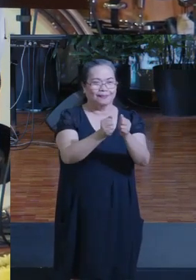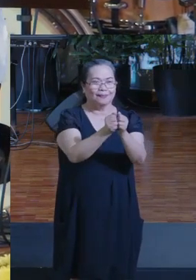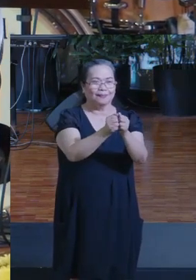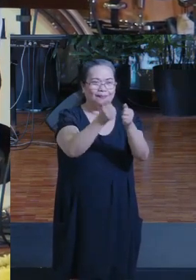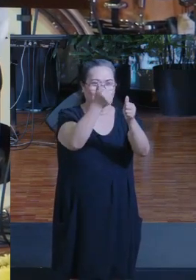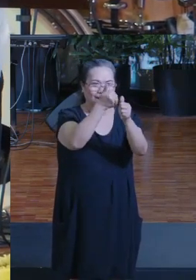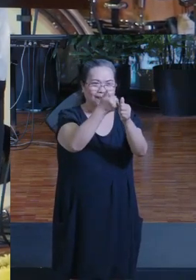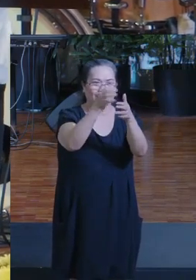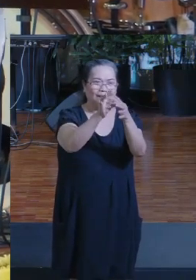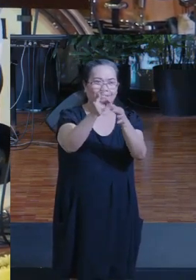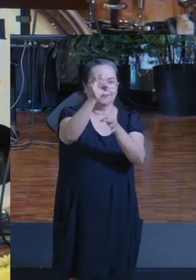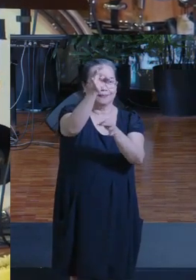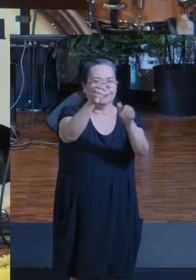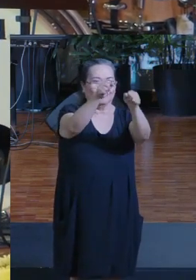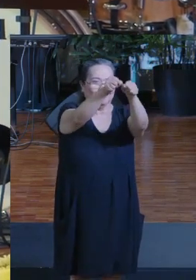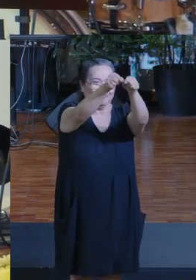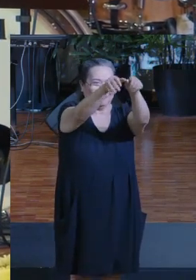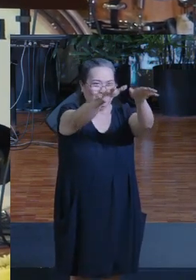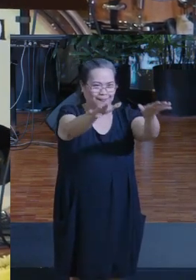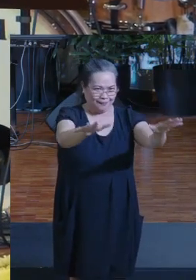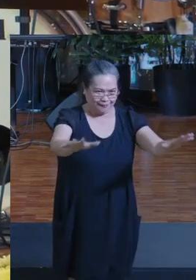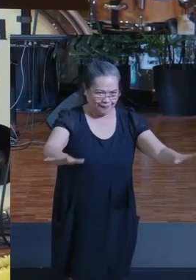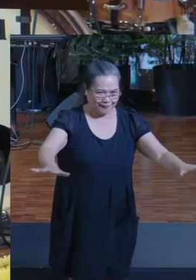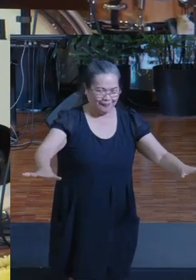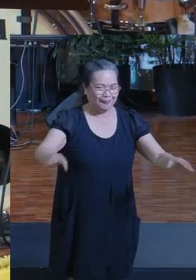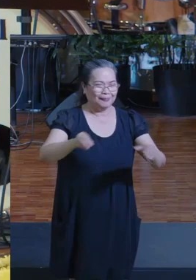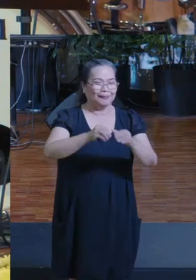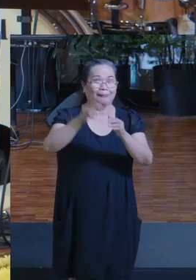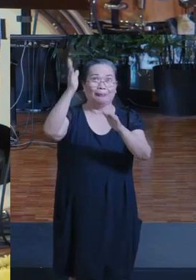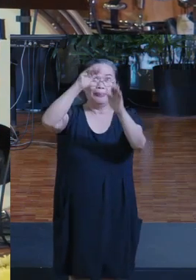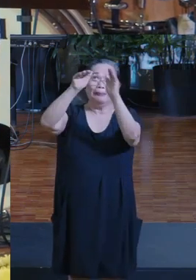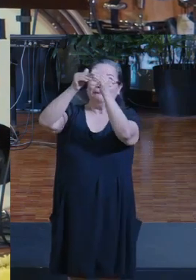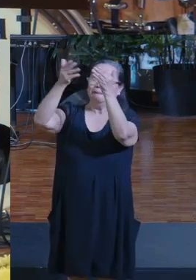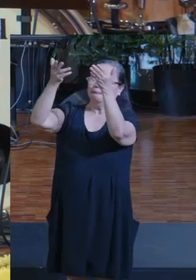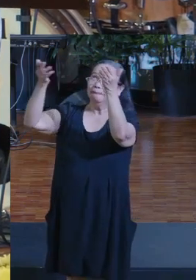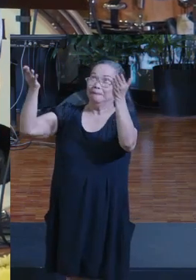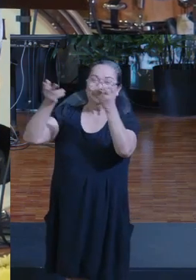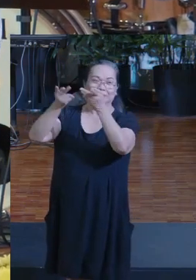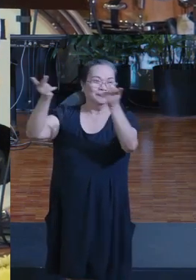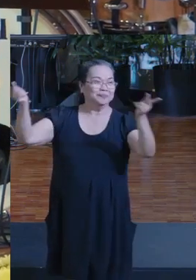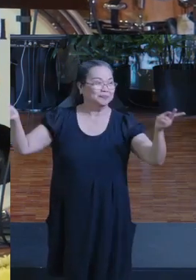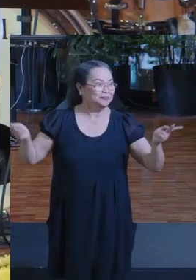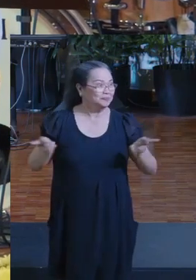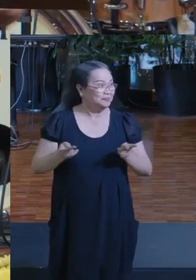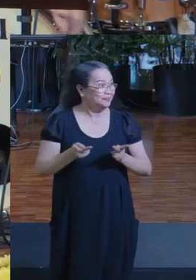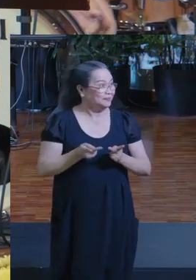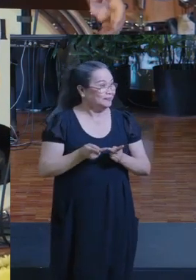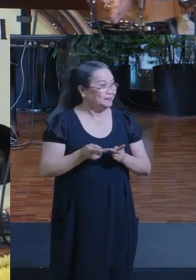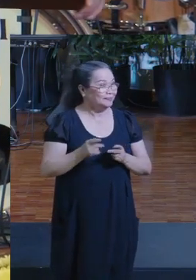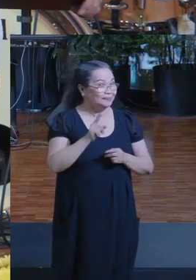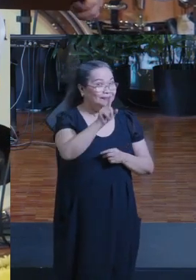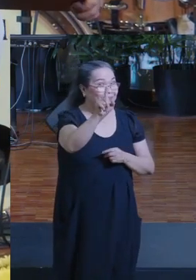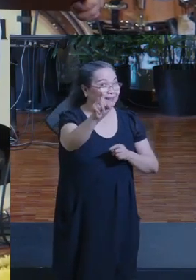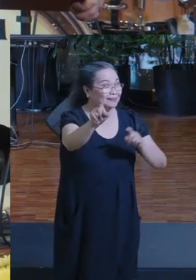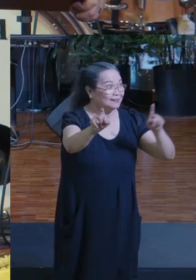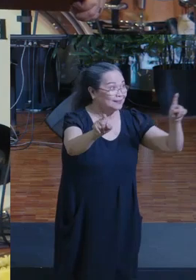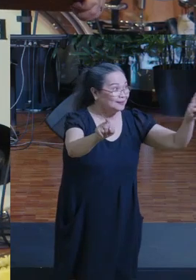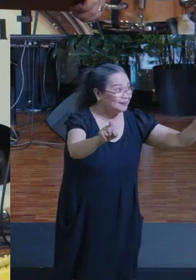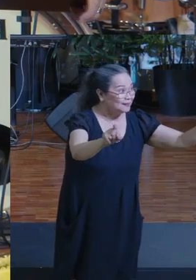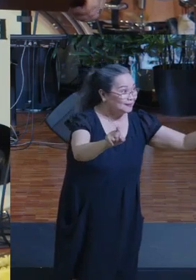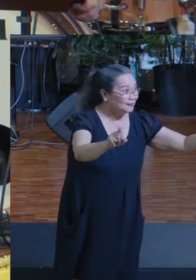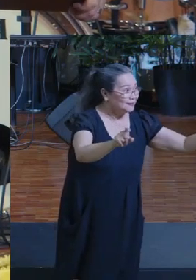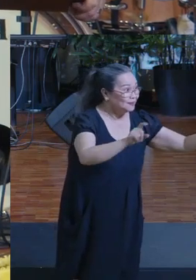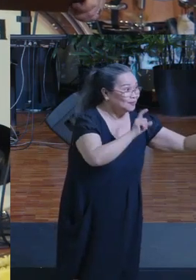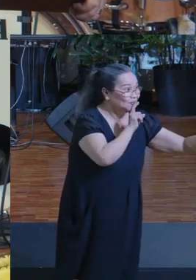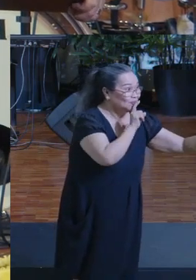every spiritual blessing in the heavenly places. Ang tanong ko sa inyo ngayon mga kapatid, are